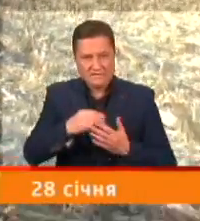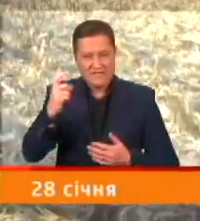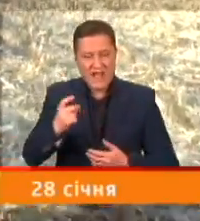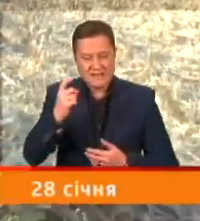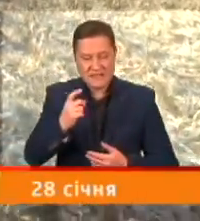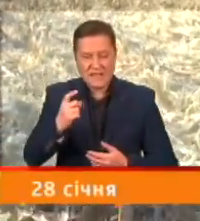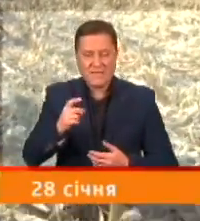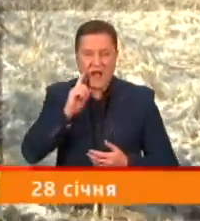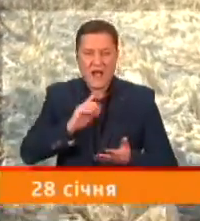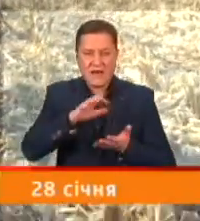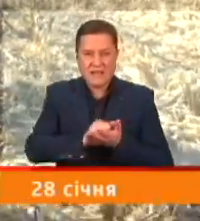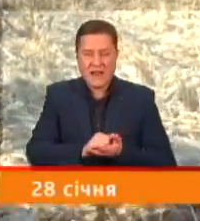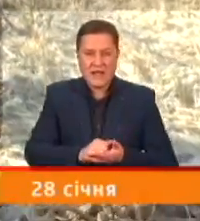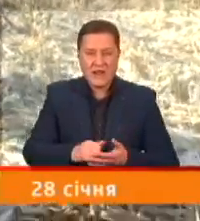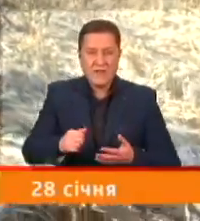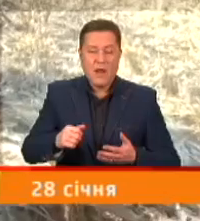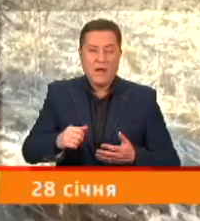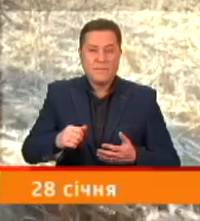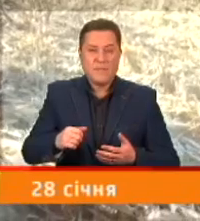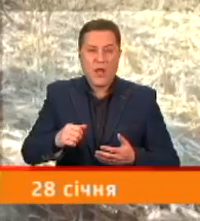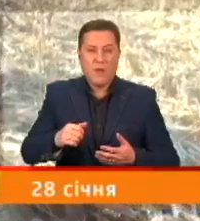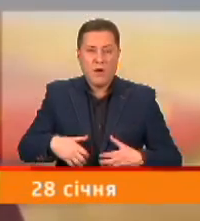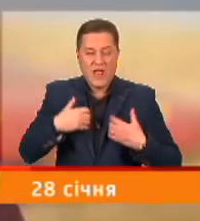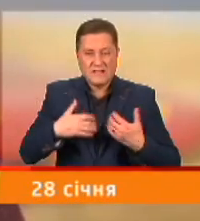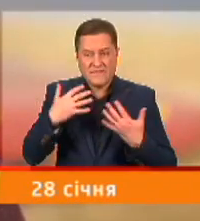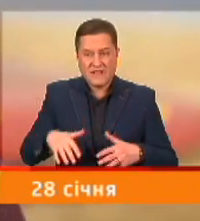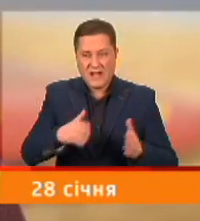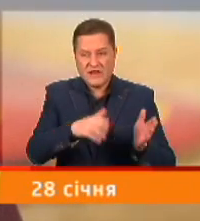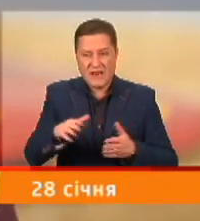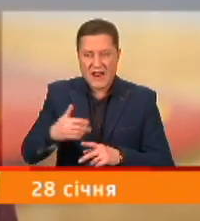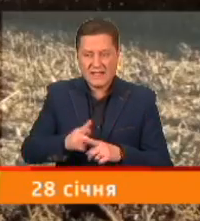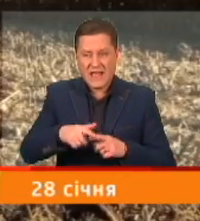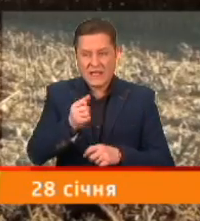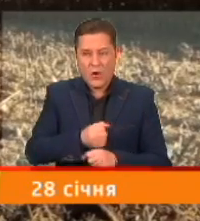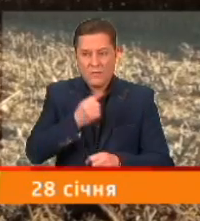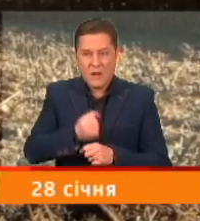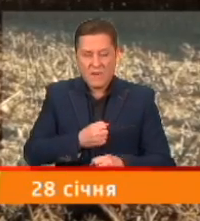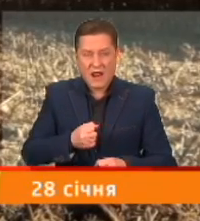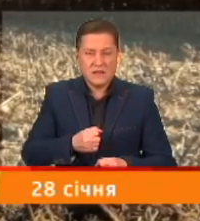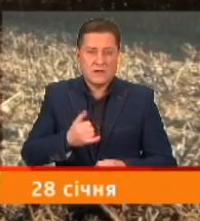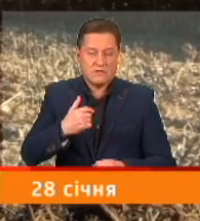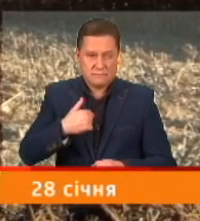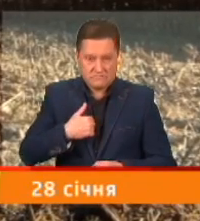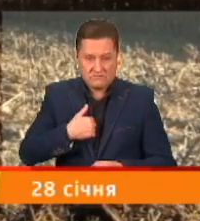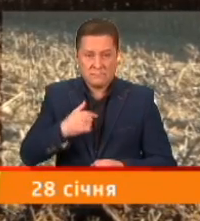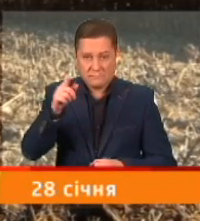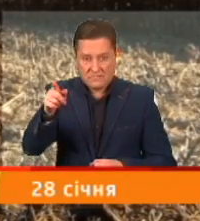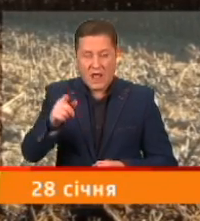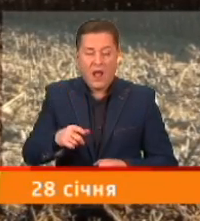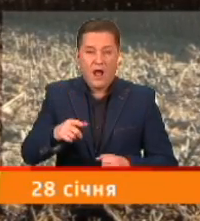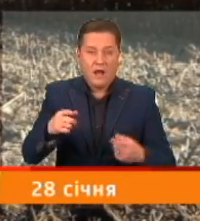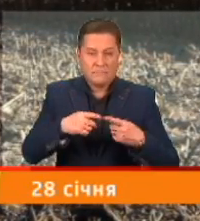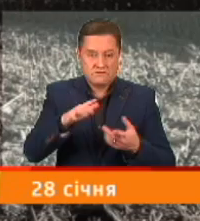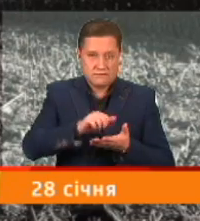бояться втратити ділянки, які обробляють. Ця земля просто вийде з-під рук оцих середніх і великих, більш